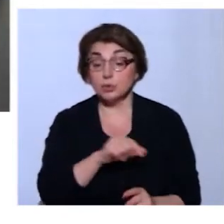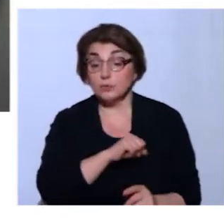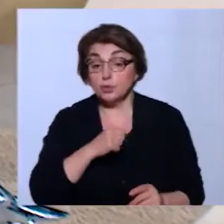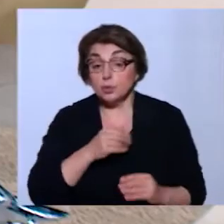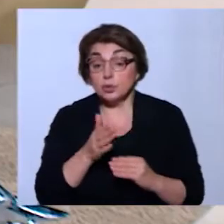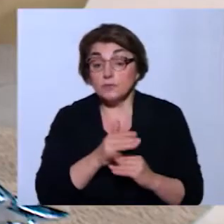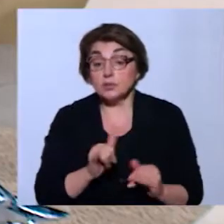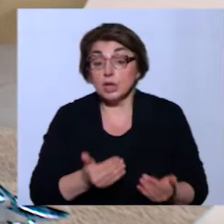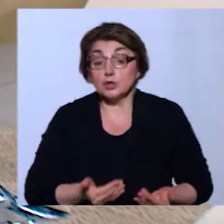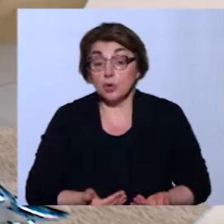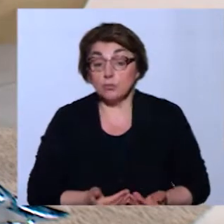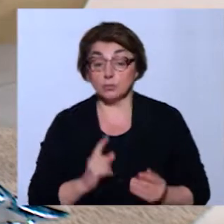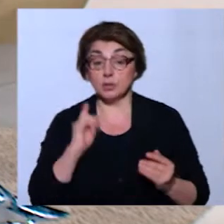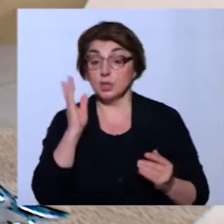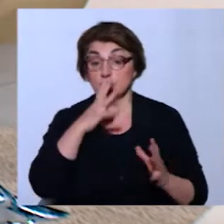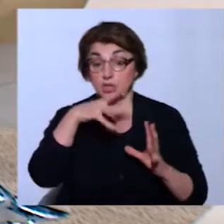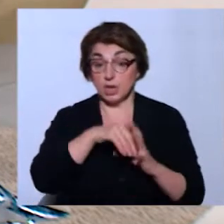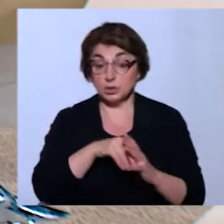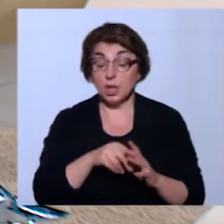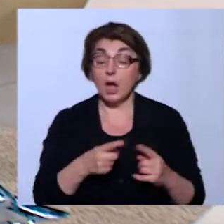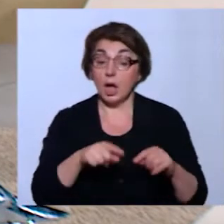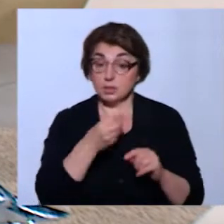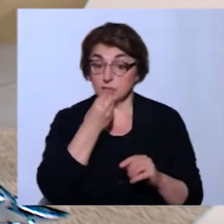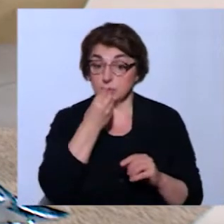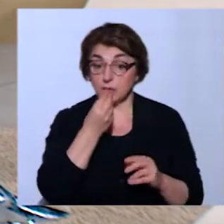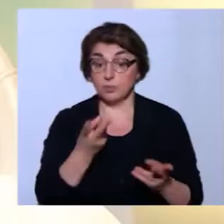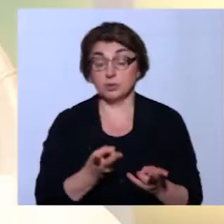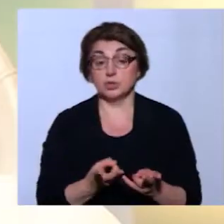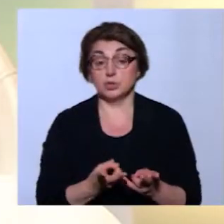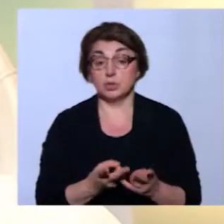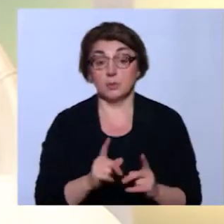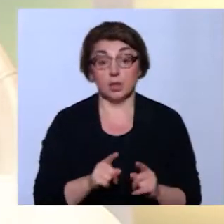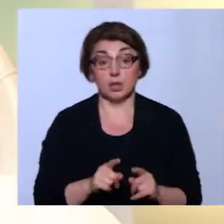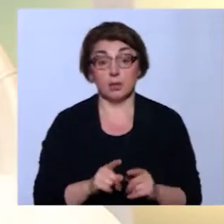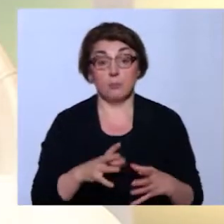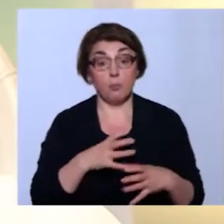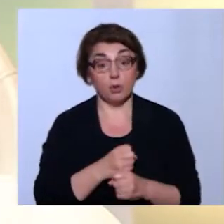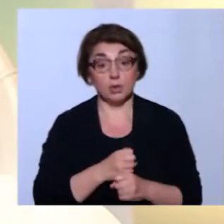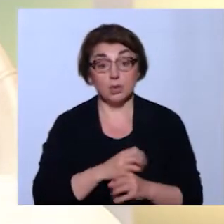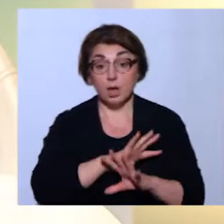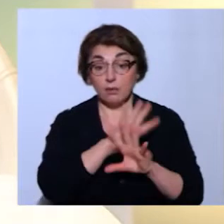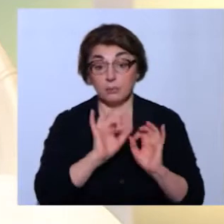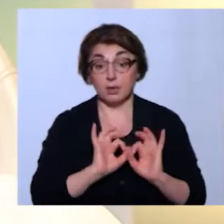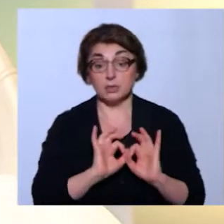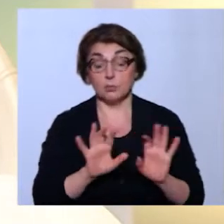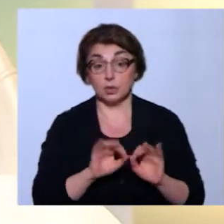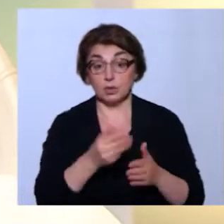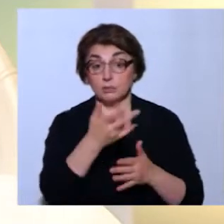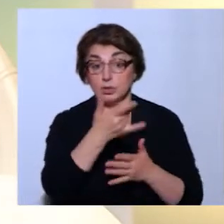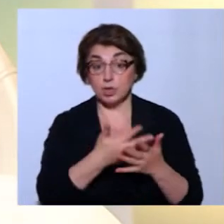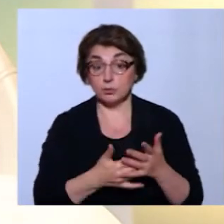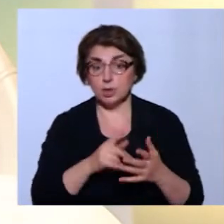საარსებო გარემოა, მაგრამ ამავე დროს საკვებიც ჭირდება. მოკლედ, ეხლა ყველაფერი რაც ჩვენ ეხლა ჩამოვთვალეთ,